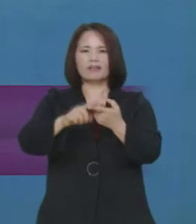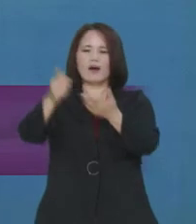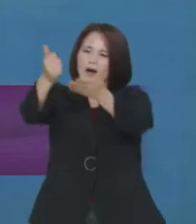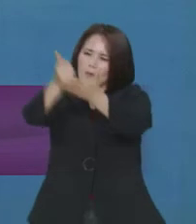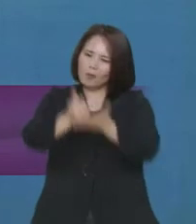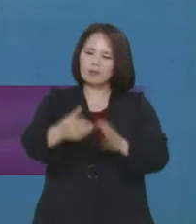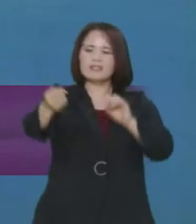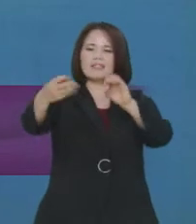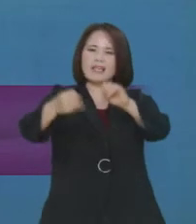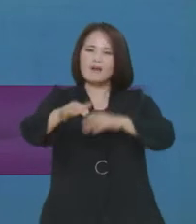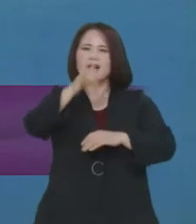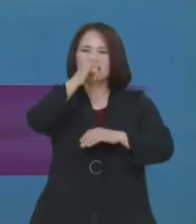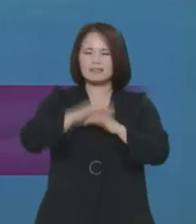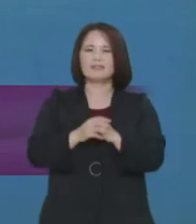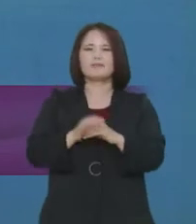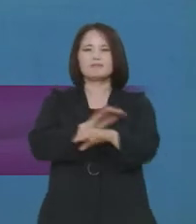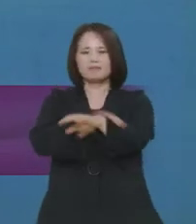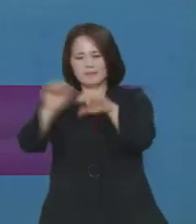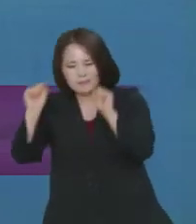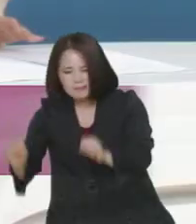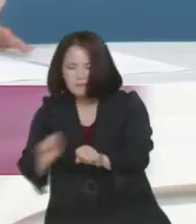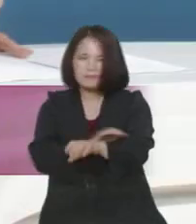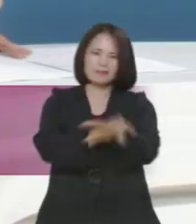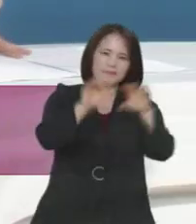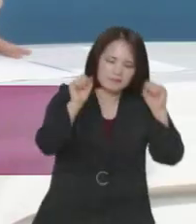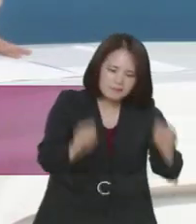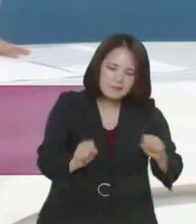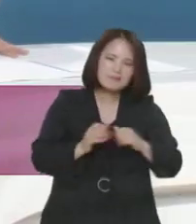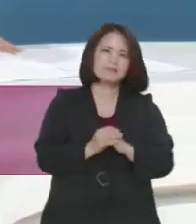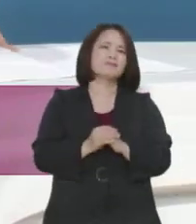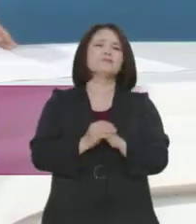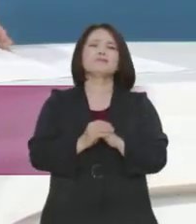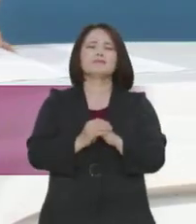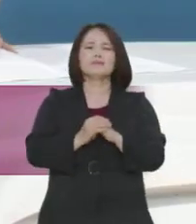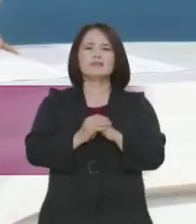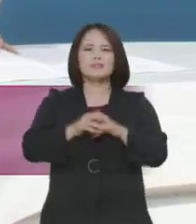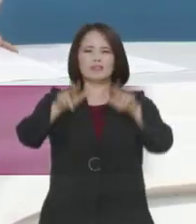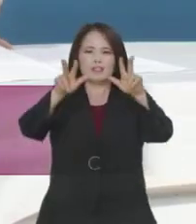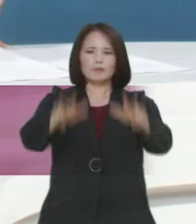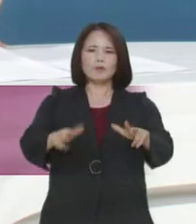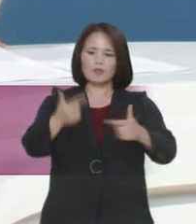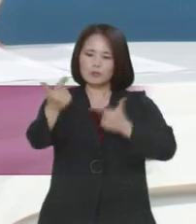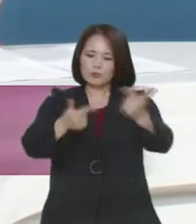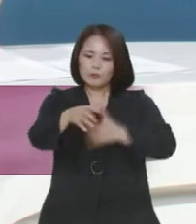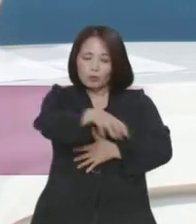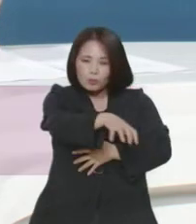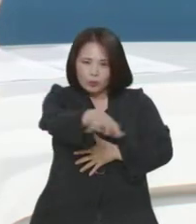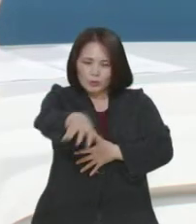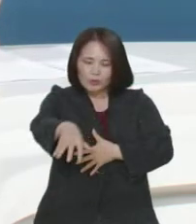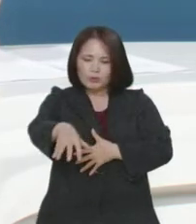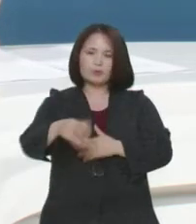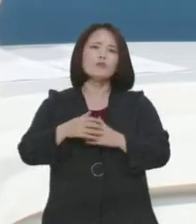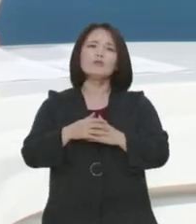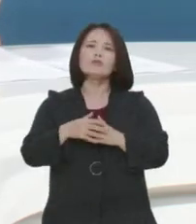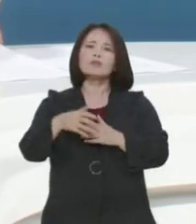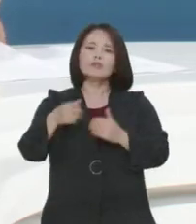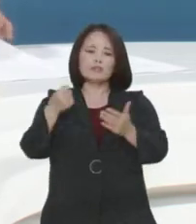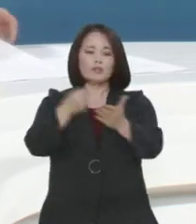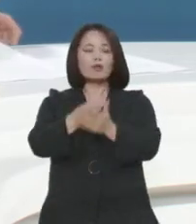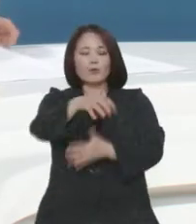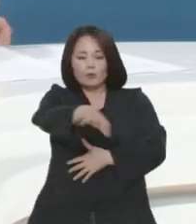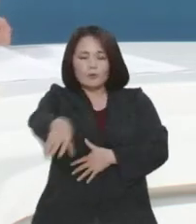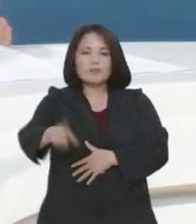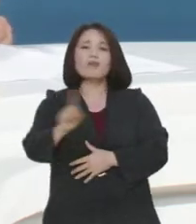언론이 클럽 이제 그 사무처장 함께 합니다 어서오세요 넣어요 예 이번에 조정 대상 적 으로 지정된 지역은 어느 곳입니까